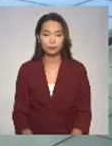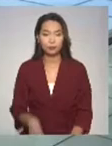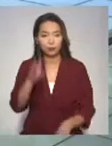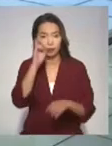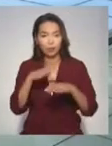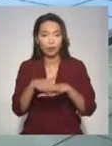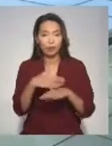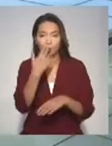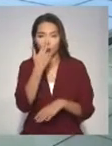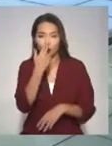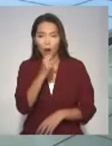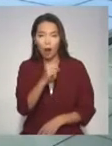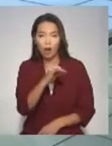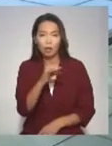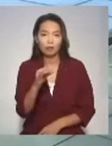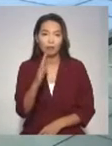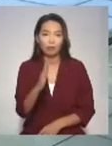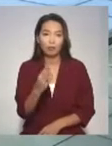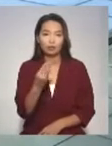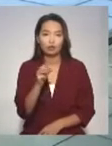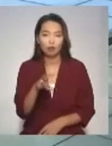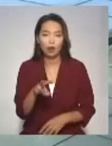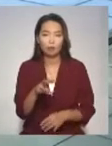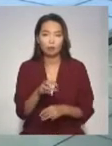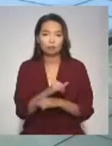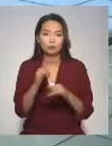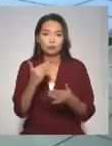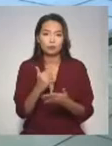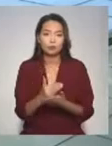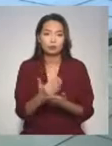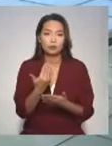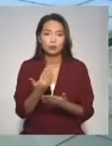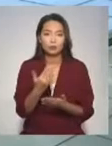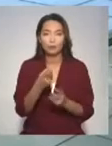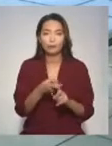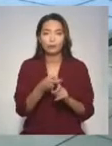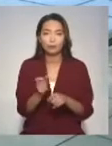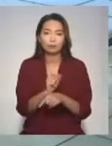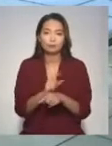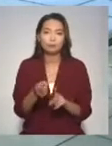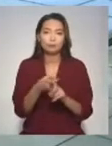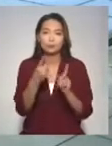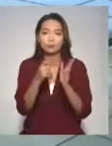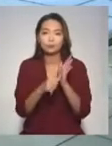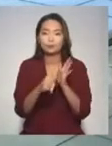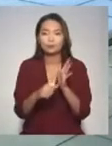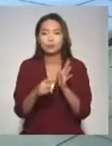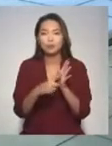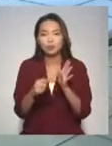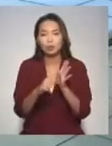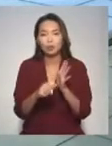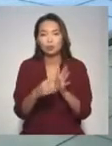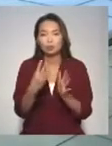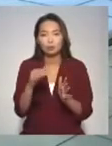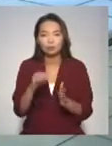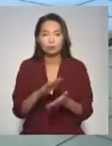Елімізде тұмаудың А және Б штамы айналымда жүр. Жедел респираторлы вирустық инфекцияның 764 мың жағдайы тіркелген. Ал